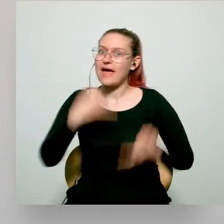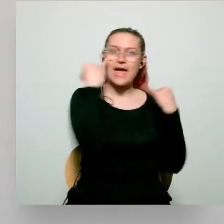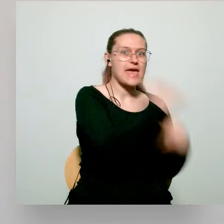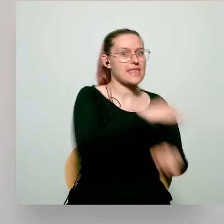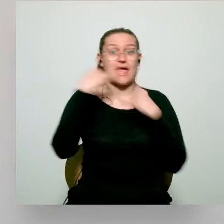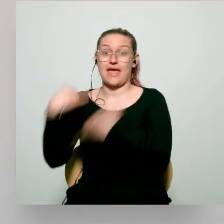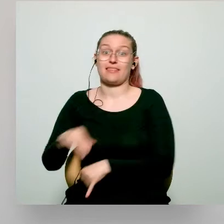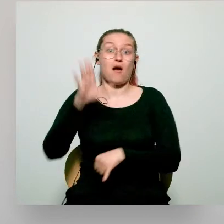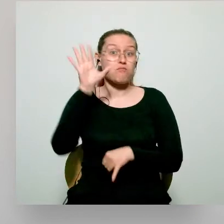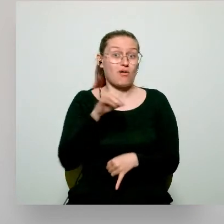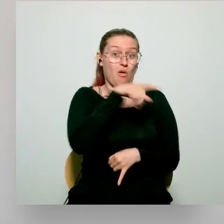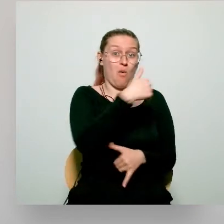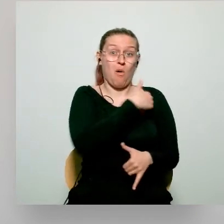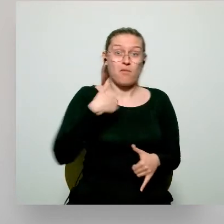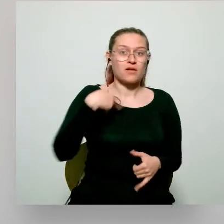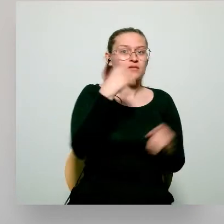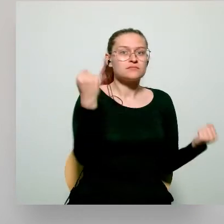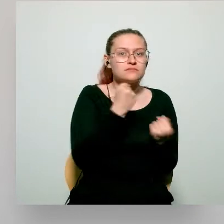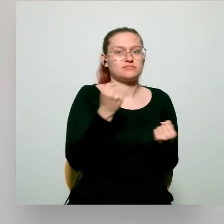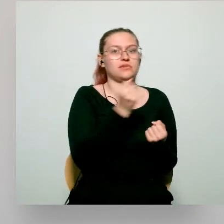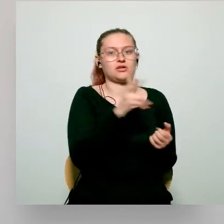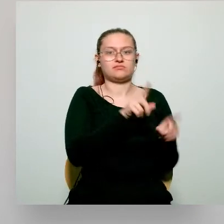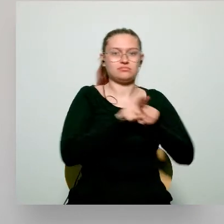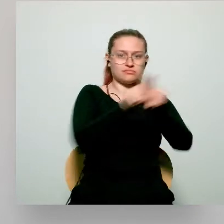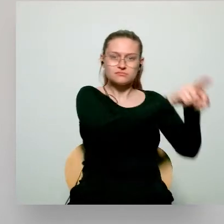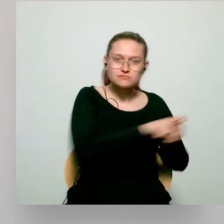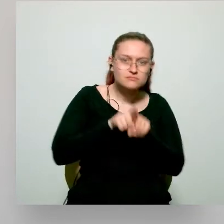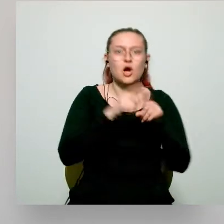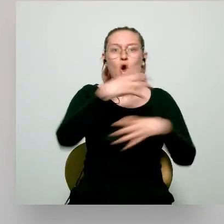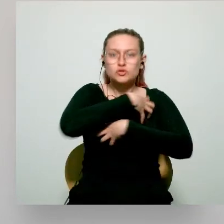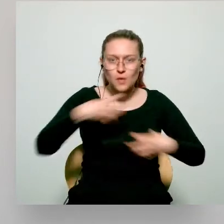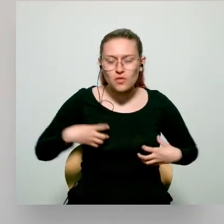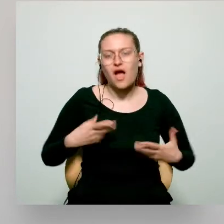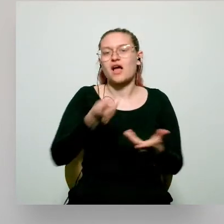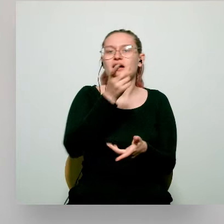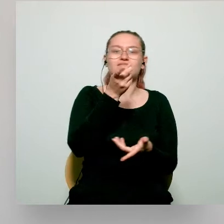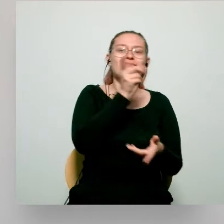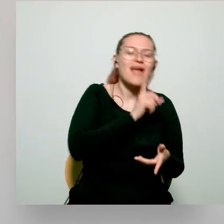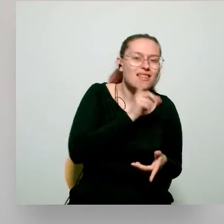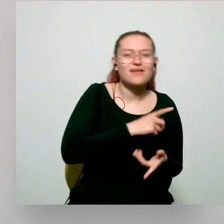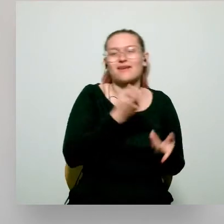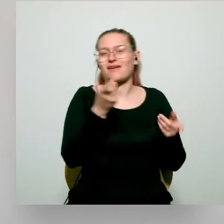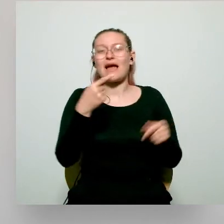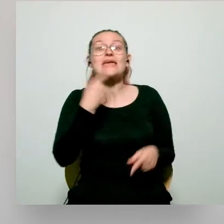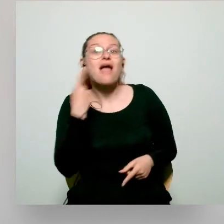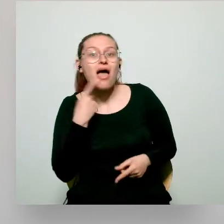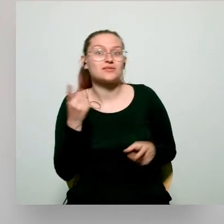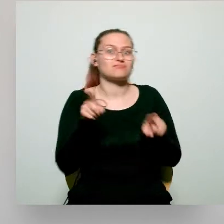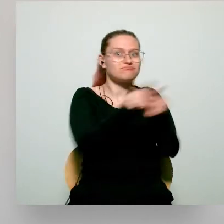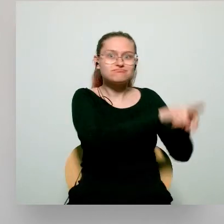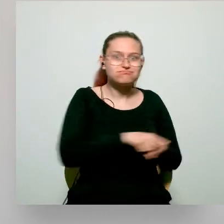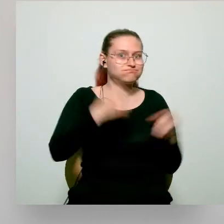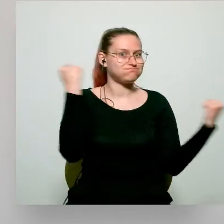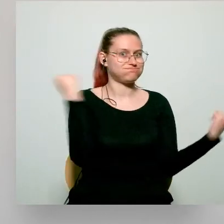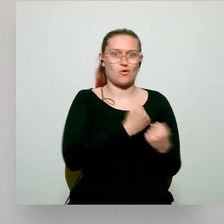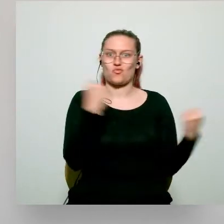na językowej, religijnej, gospodarczym i aspekcie politycznym. Ta homogeniczność wydawała nam